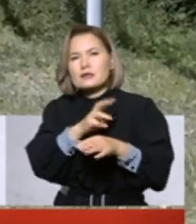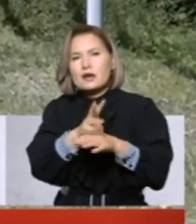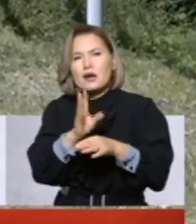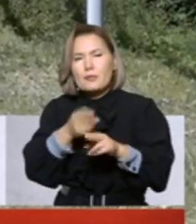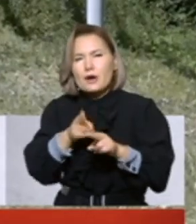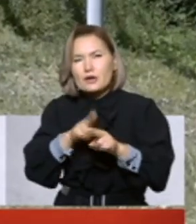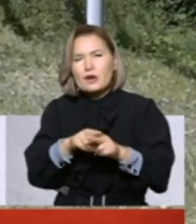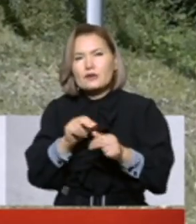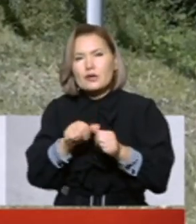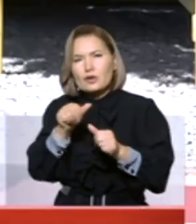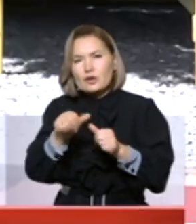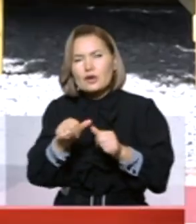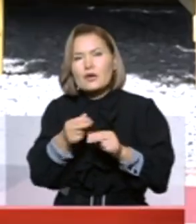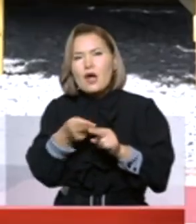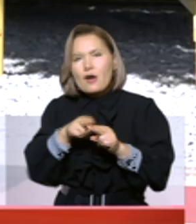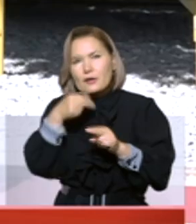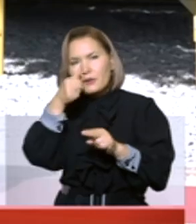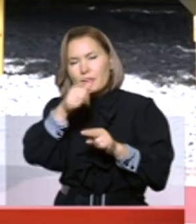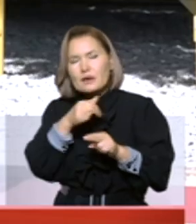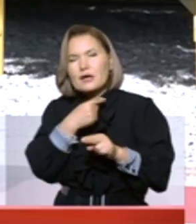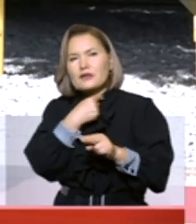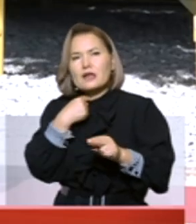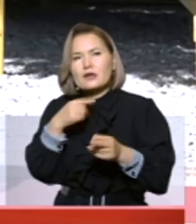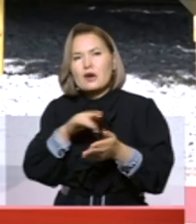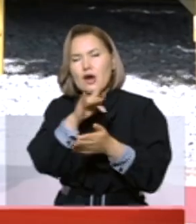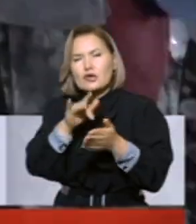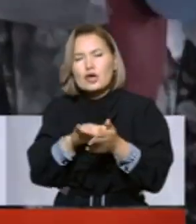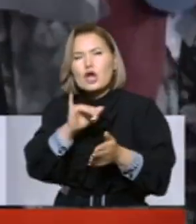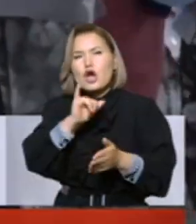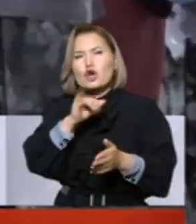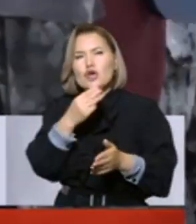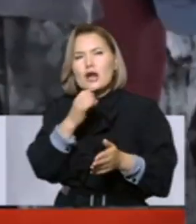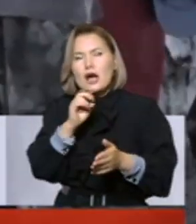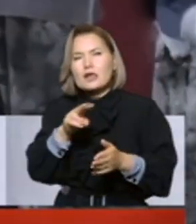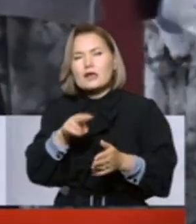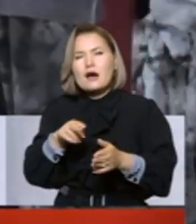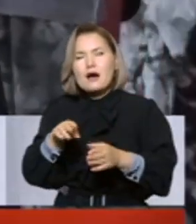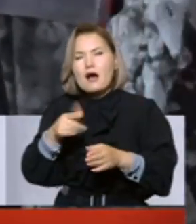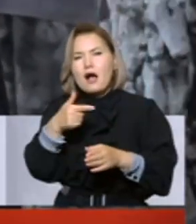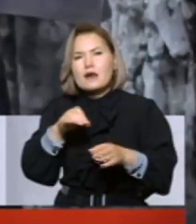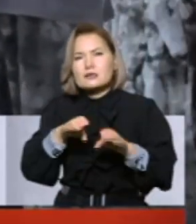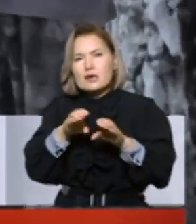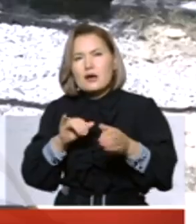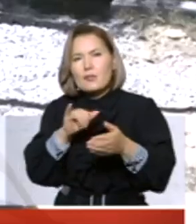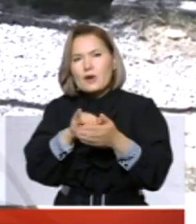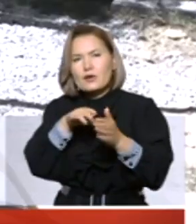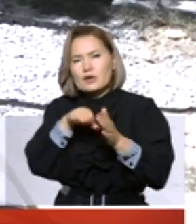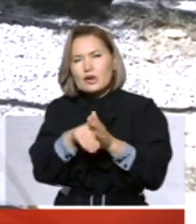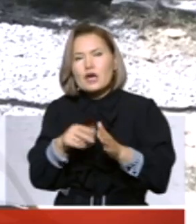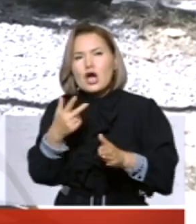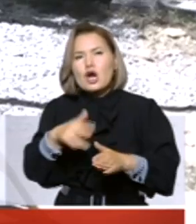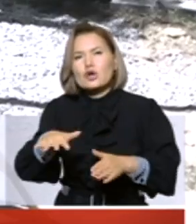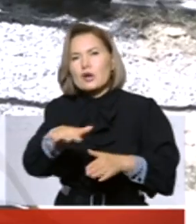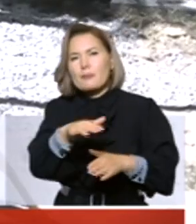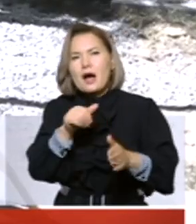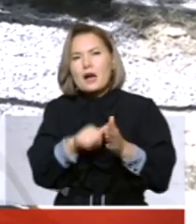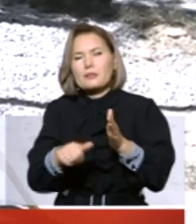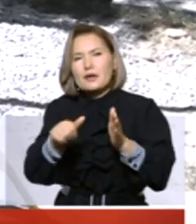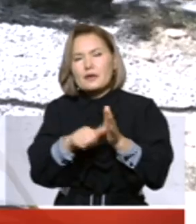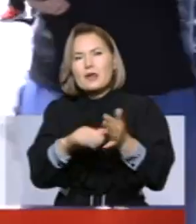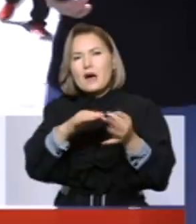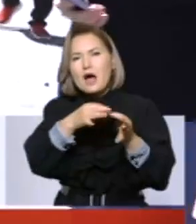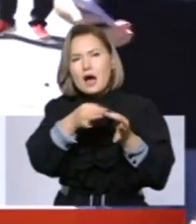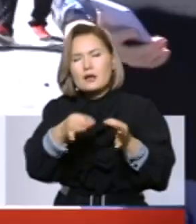Мұнан бөлек, бұл Талдықорған Үшарал газ магистралінің құрылысы басталмақ. Жоба іске асса, үш ауданның 66